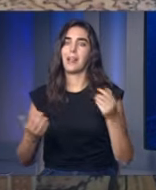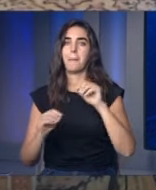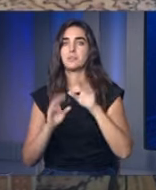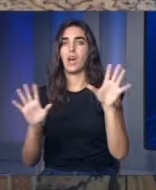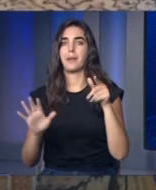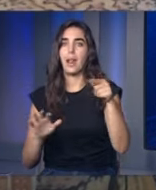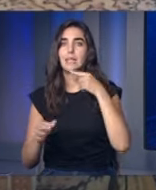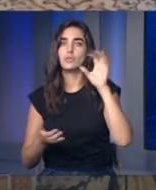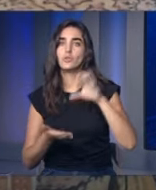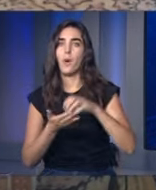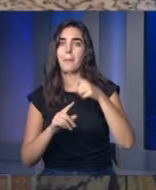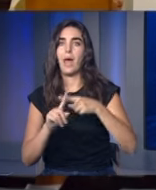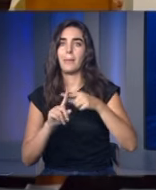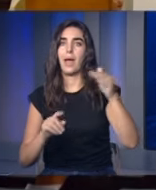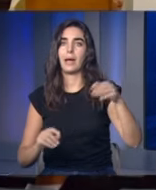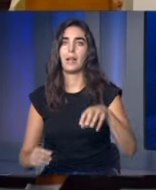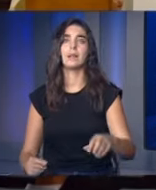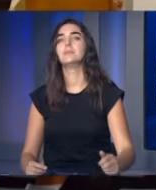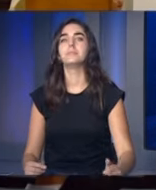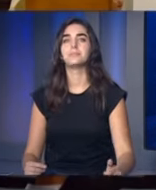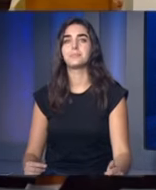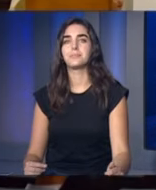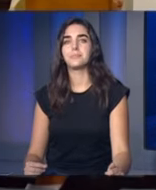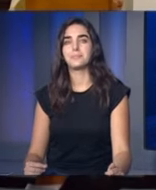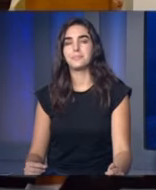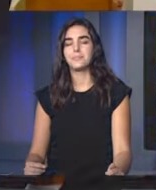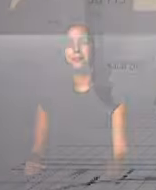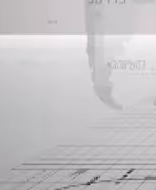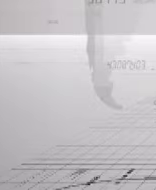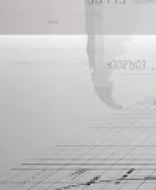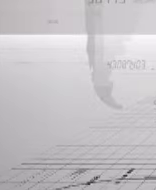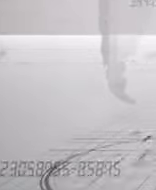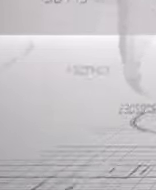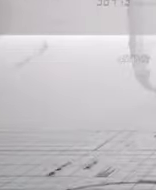البشارة في زؤم كايل للراهبات البسليات الشويريات.